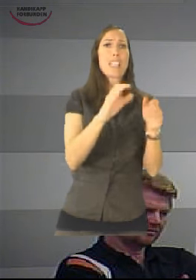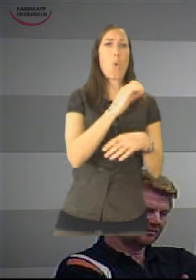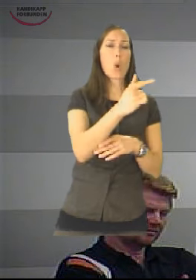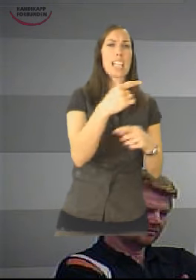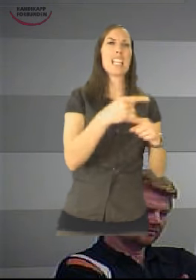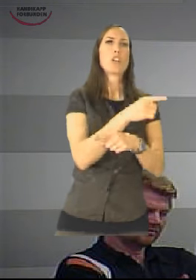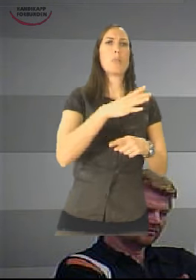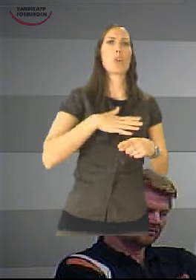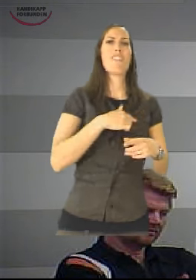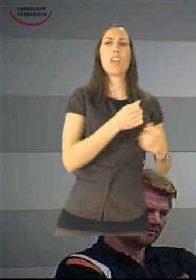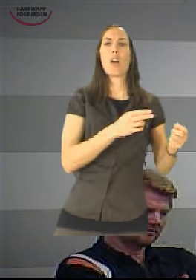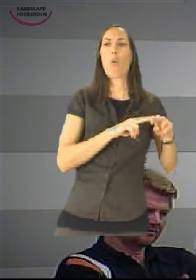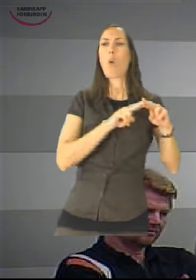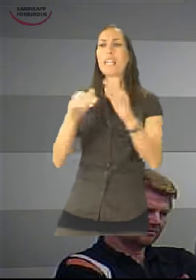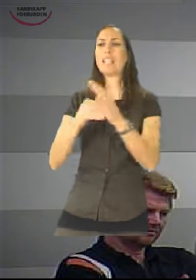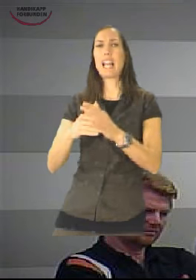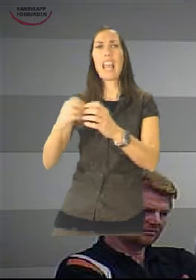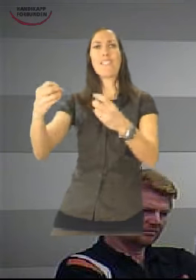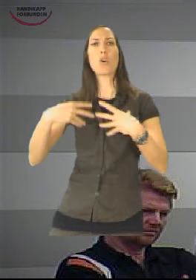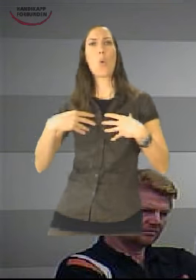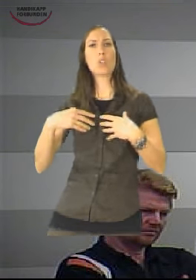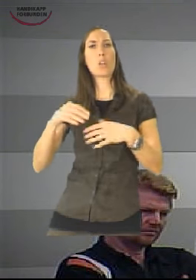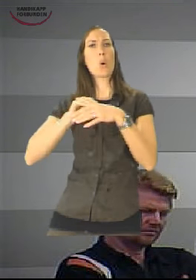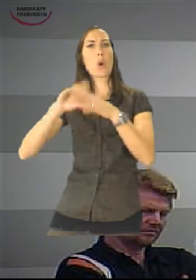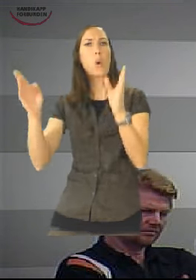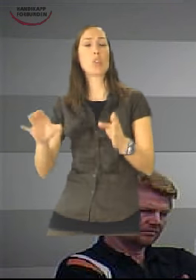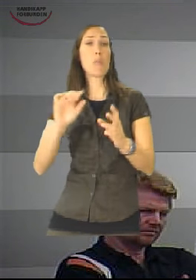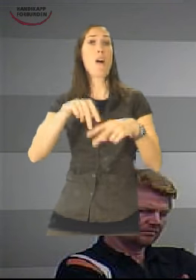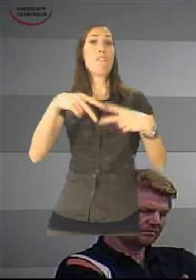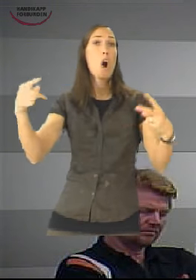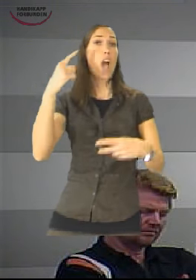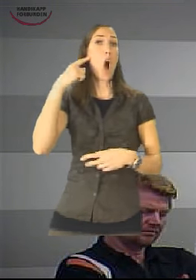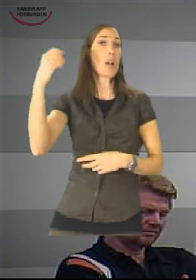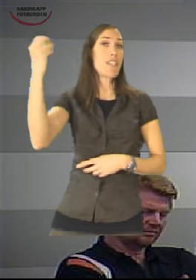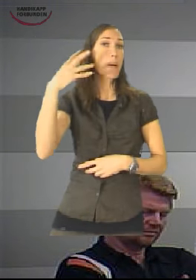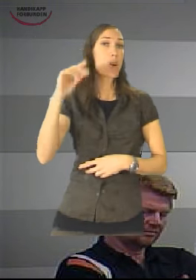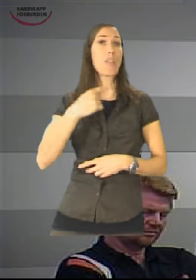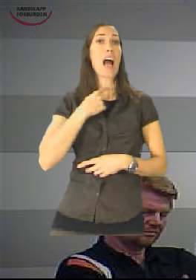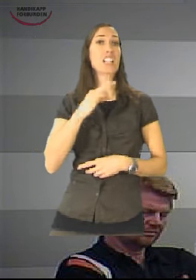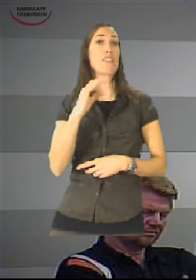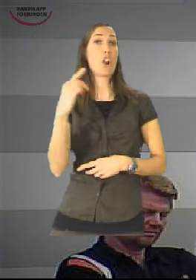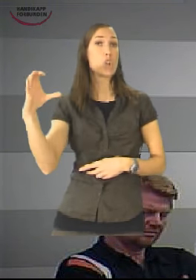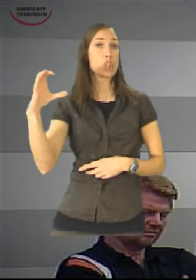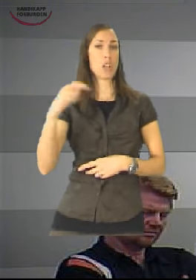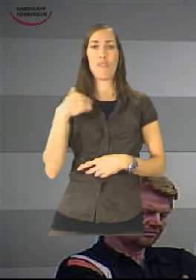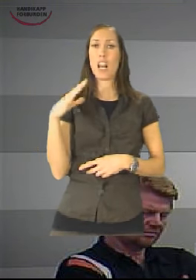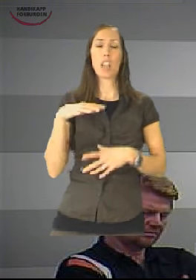till infektionssjukhuset för en vanlig halsfluss eller öroninflammation eller vad det kan vara. Hur ska vi komma till